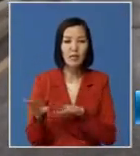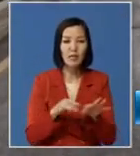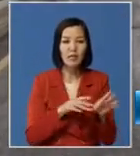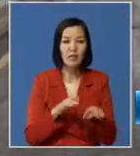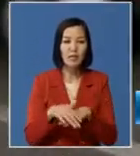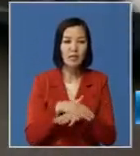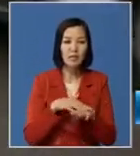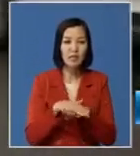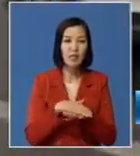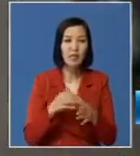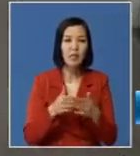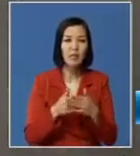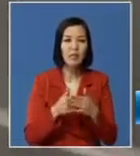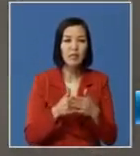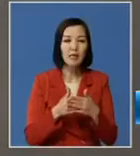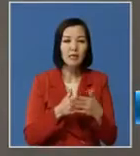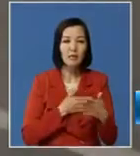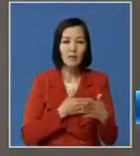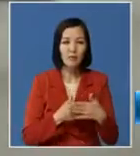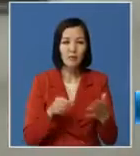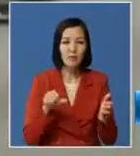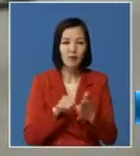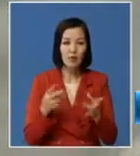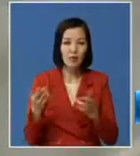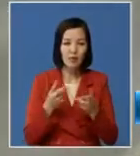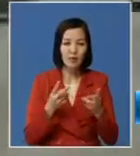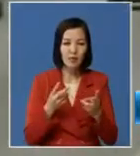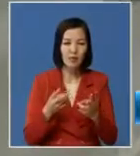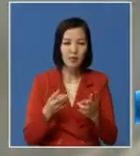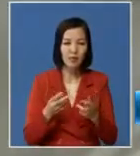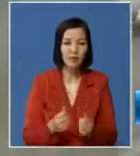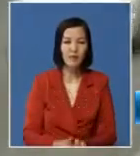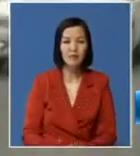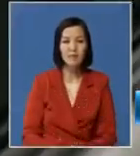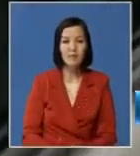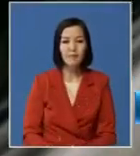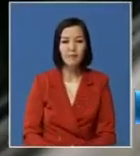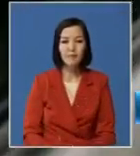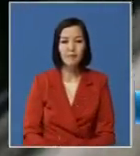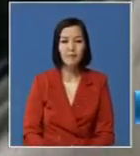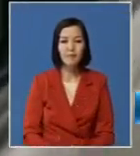ұйымдастырылды. Олар осы шара арқылы халықты сайлауда белсенді болуға шақырды.